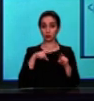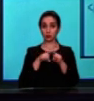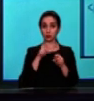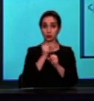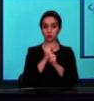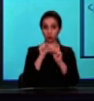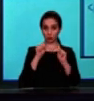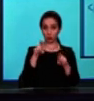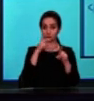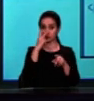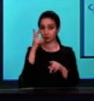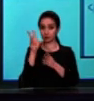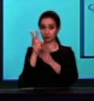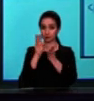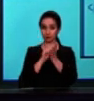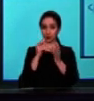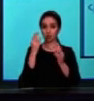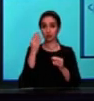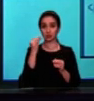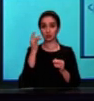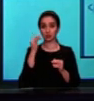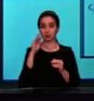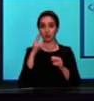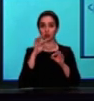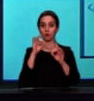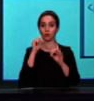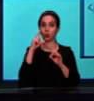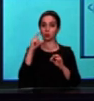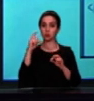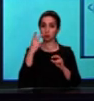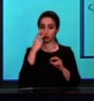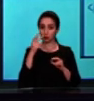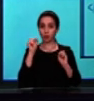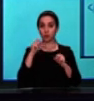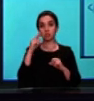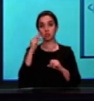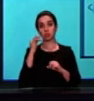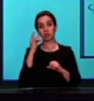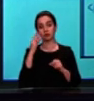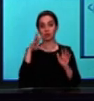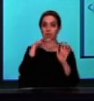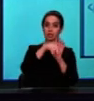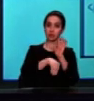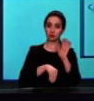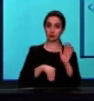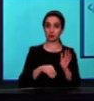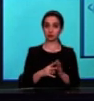e'tibor berayotgan bo'lsangiz, shriftimizni o'lchami va shrift kiritildi.